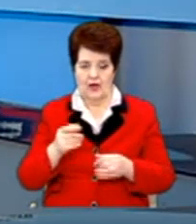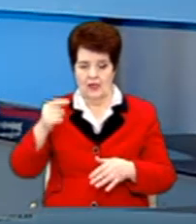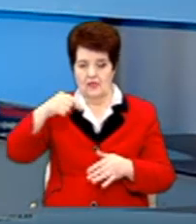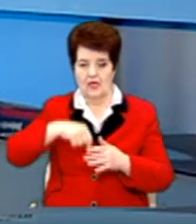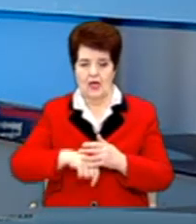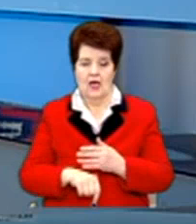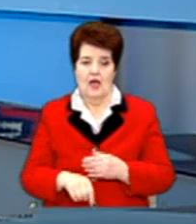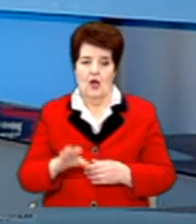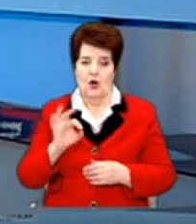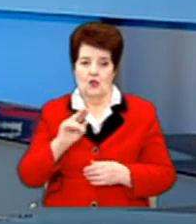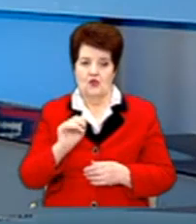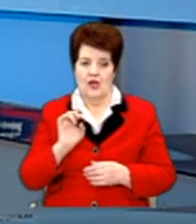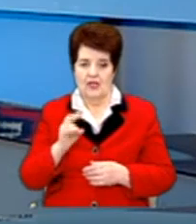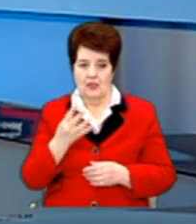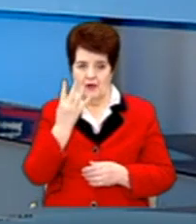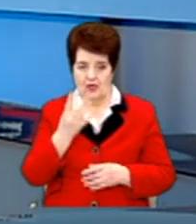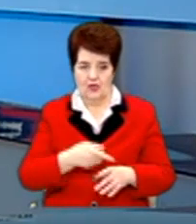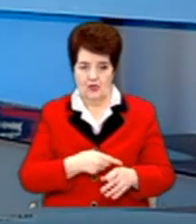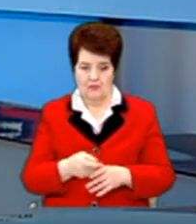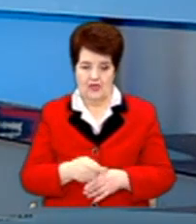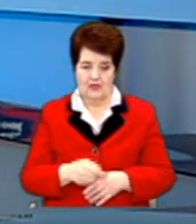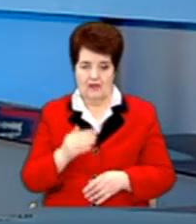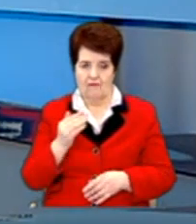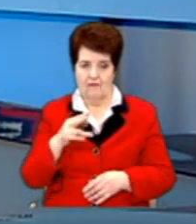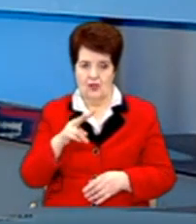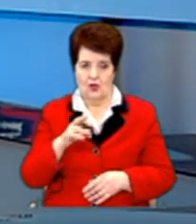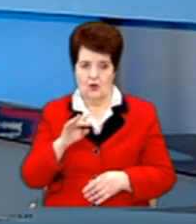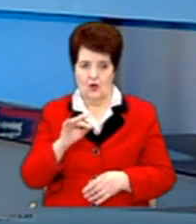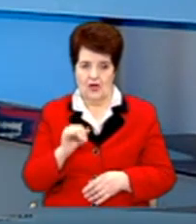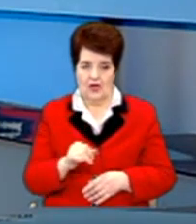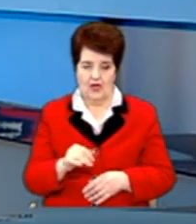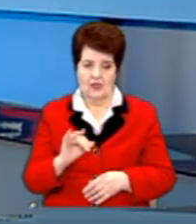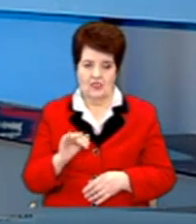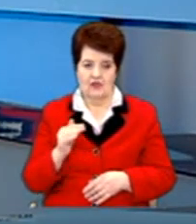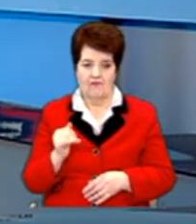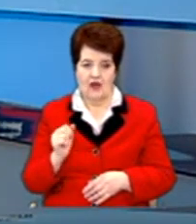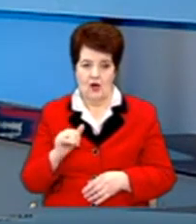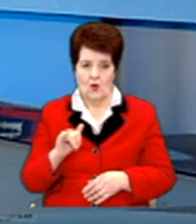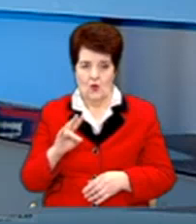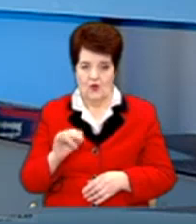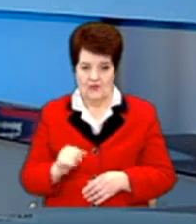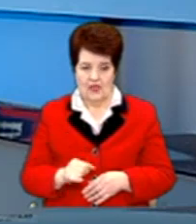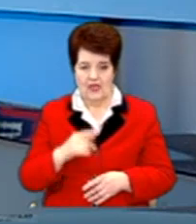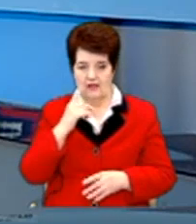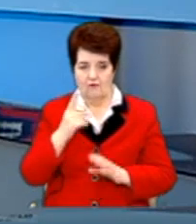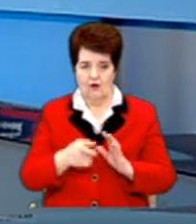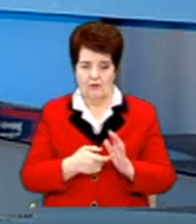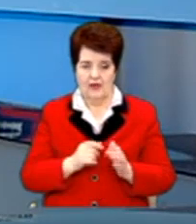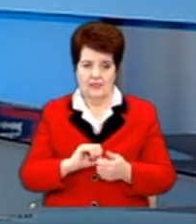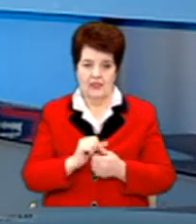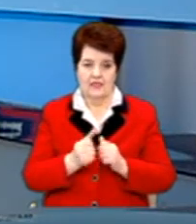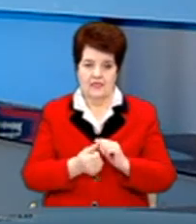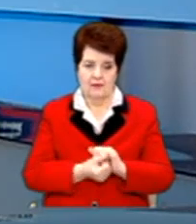la 4.000 de metri adâncime ca să studieze flora și fauna. Cercetătorii cred că în urma acestei misiuni vor obține informații legate de